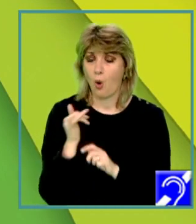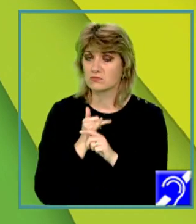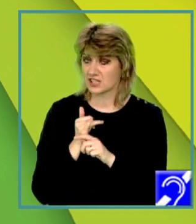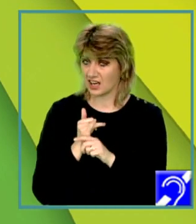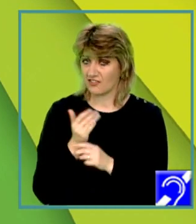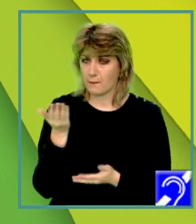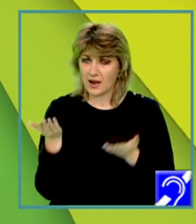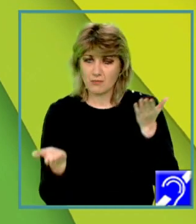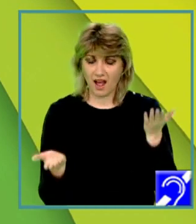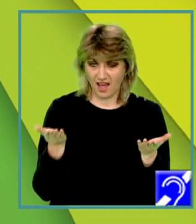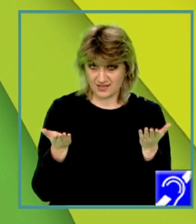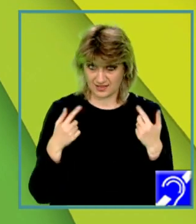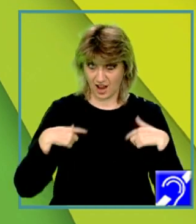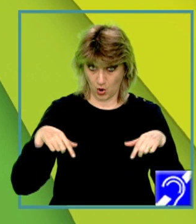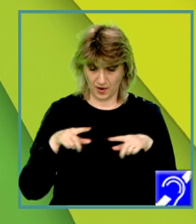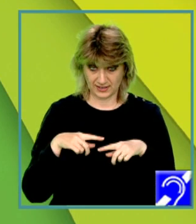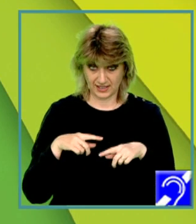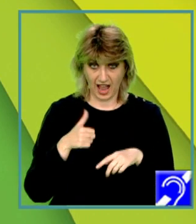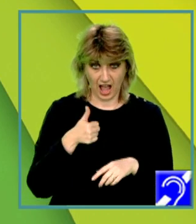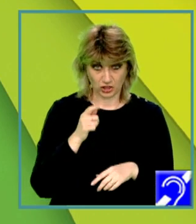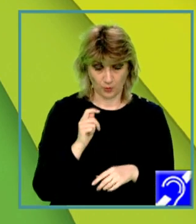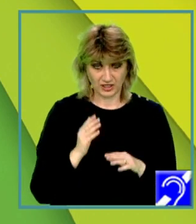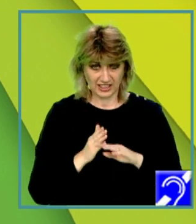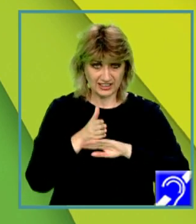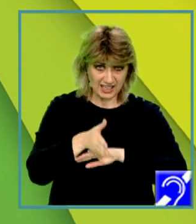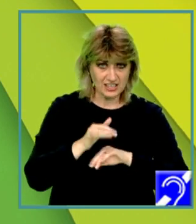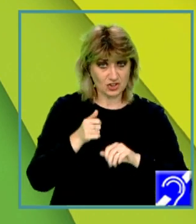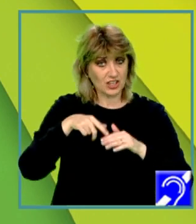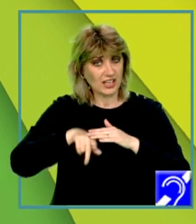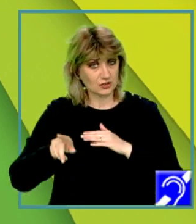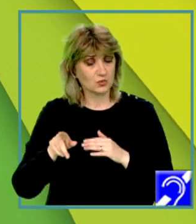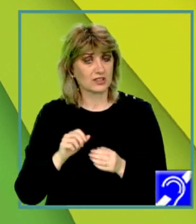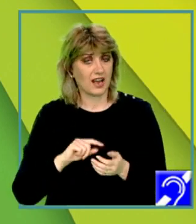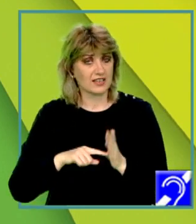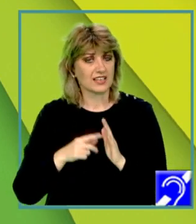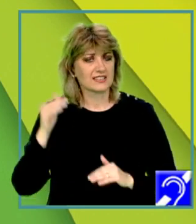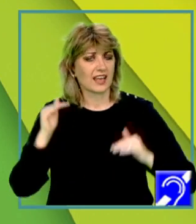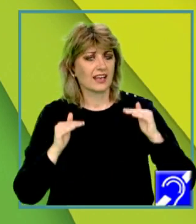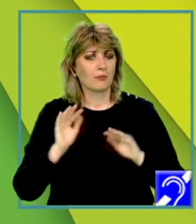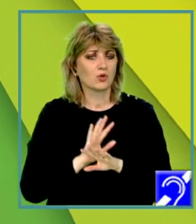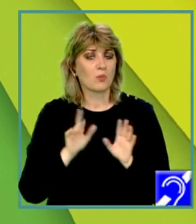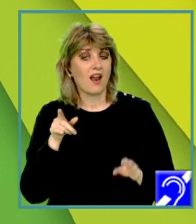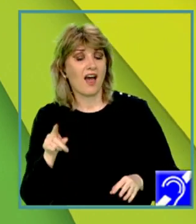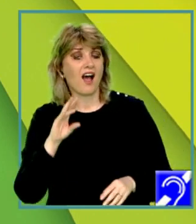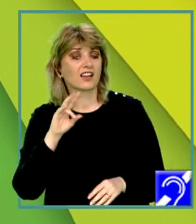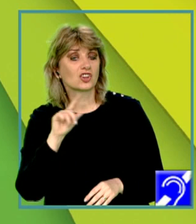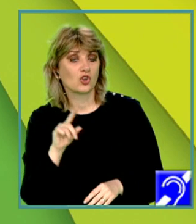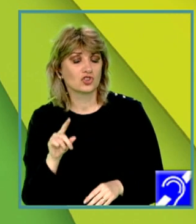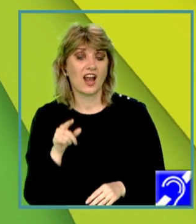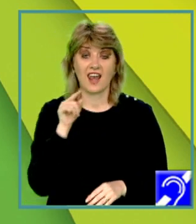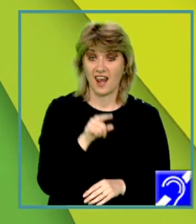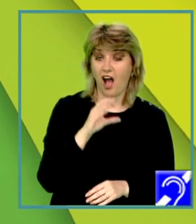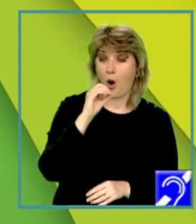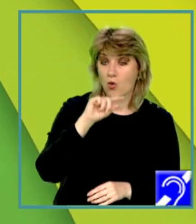balanța noastră a atomilor intrat și rezultat este echilibrată doar în cazul hidrogenului în cazul